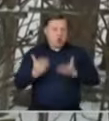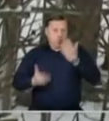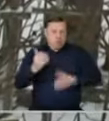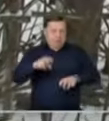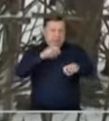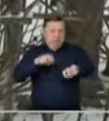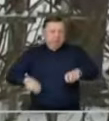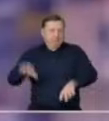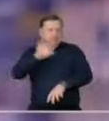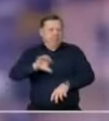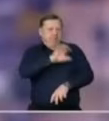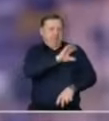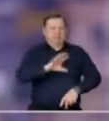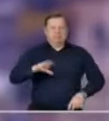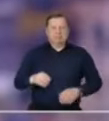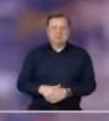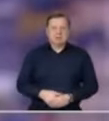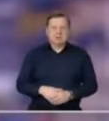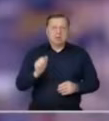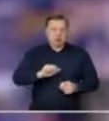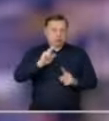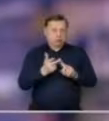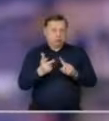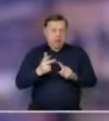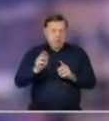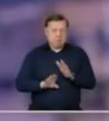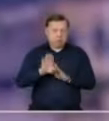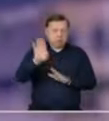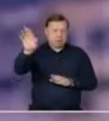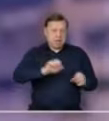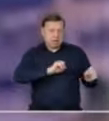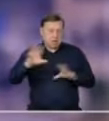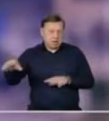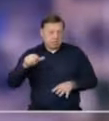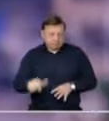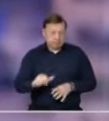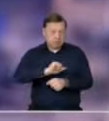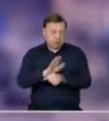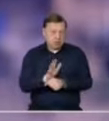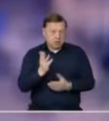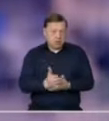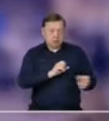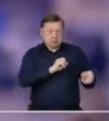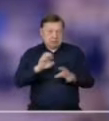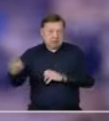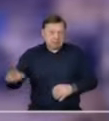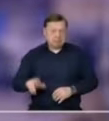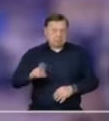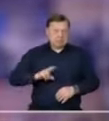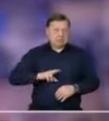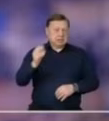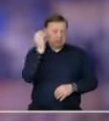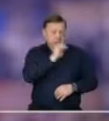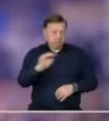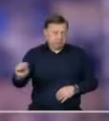saniach. To początek trzeciej fali koronawirusa w Polsce. Tak o wzroście liczby nowych zakażeń mówi resort zdrowia. Stąd ponowne